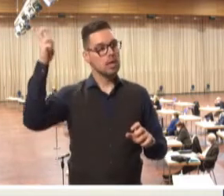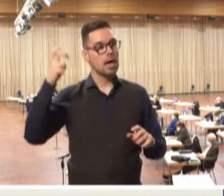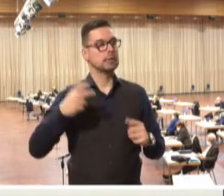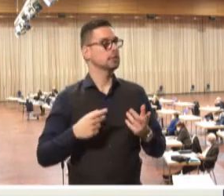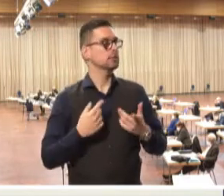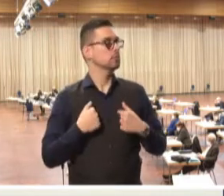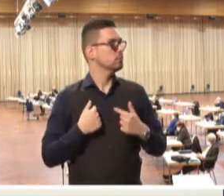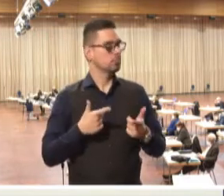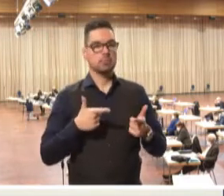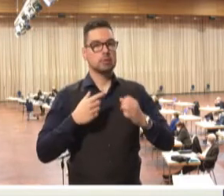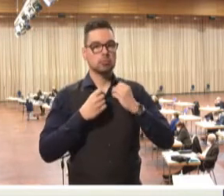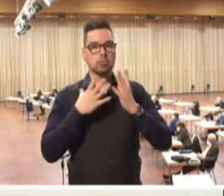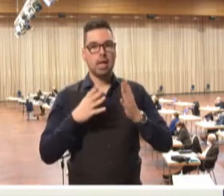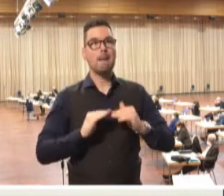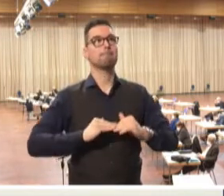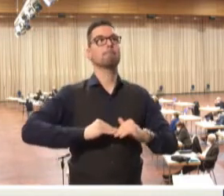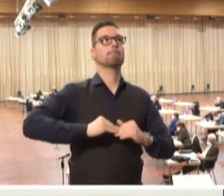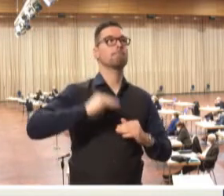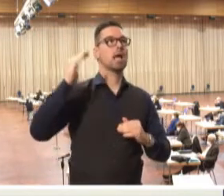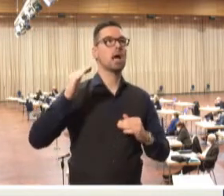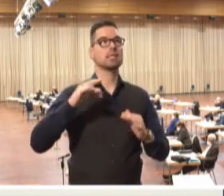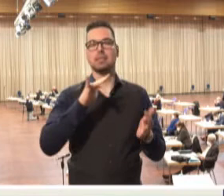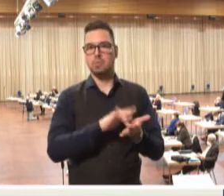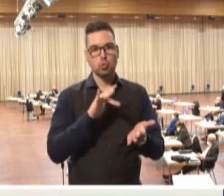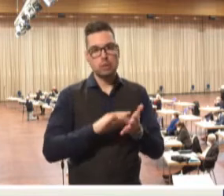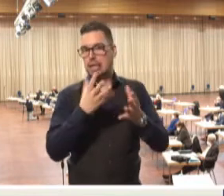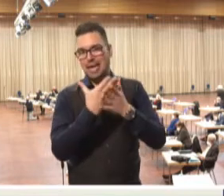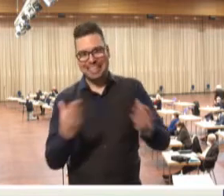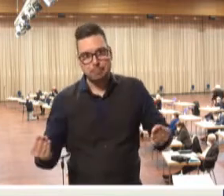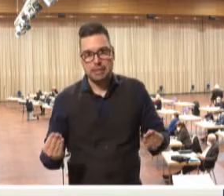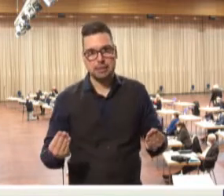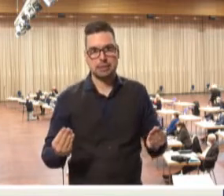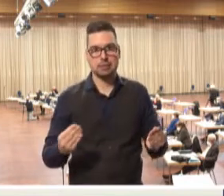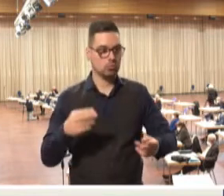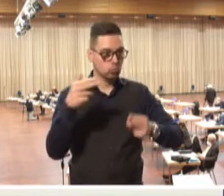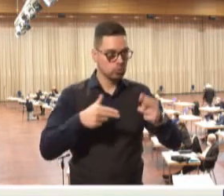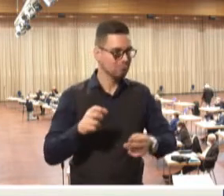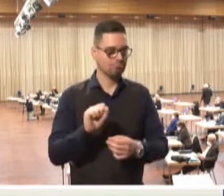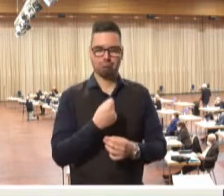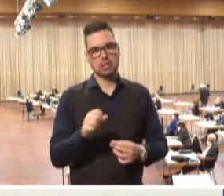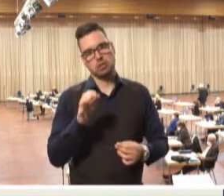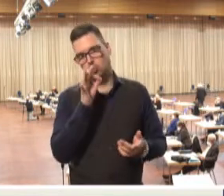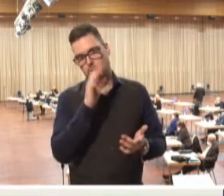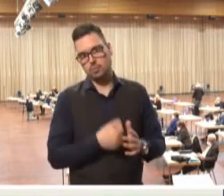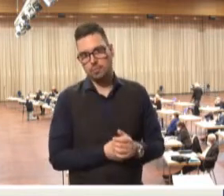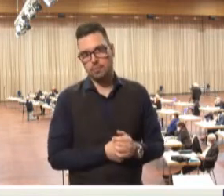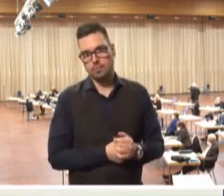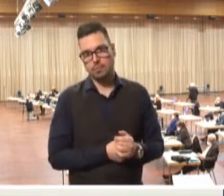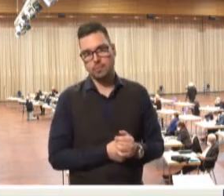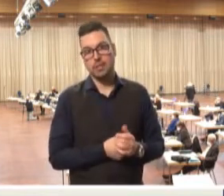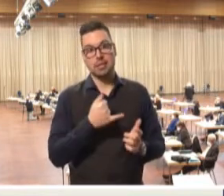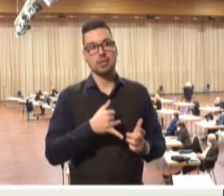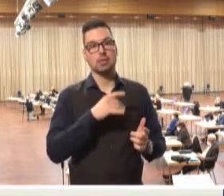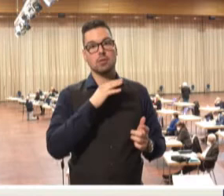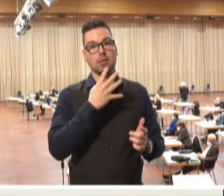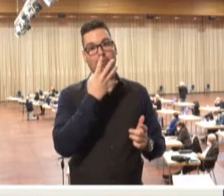Lage gesehen, ein von einer Mehrheit getragenes, begründetes Ergebnis der Untersuchung festzustellen. Vielmehr liegen nunmehr